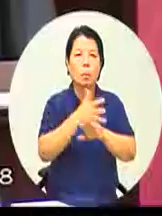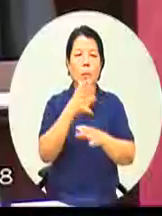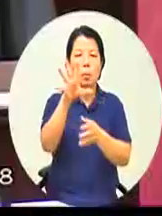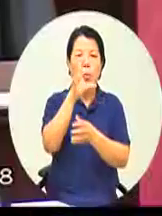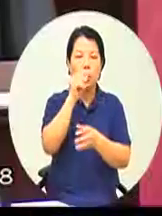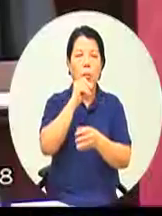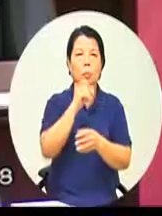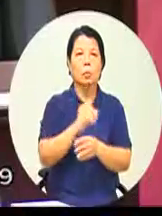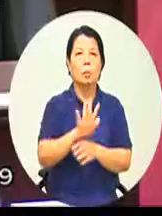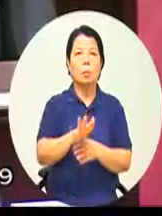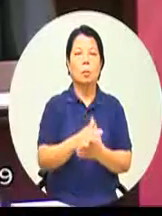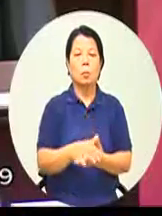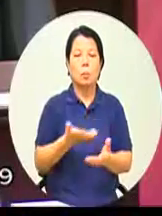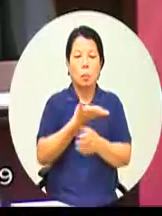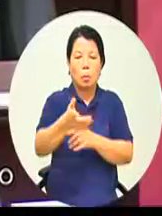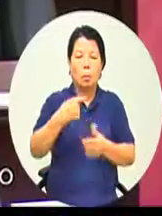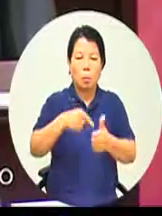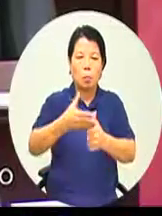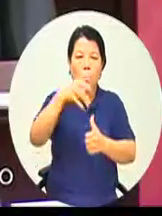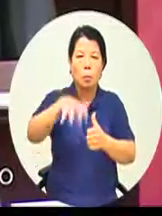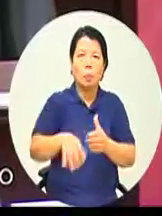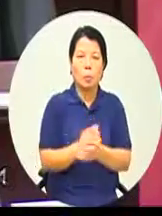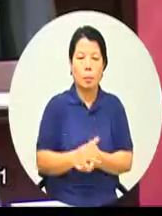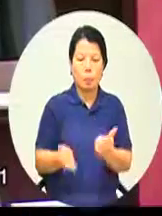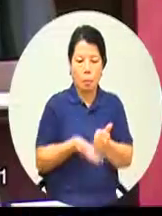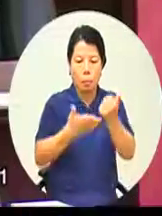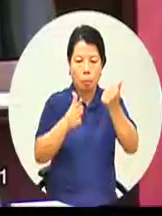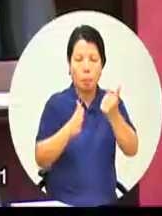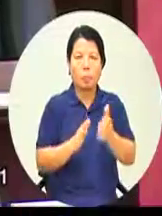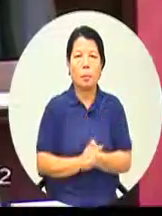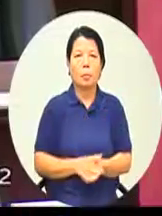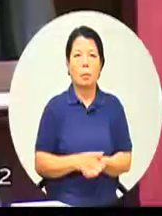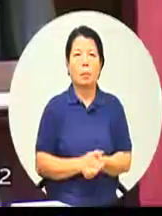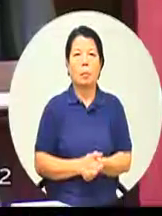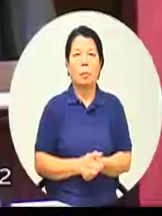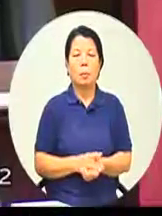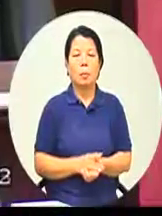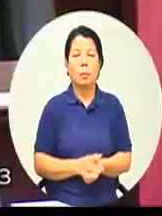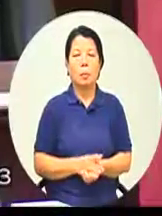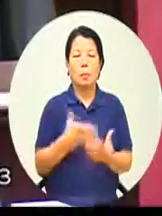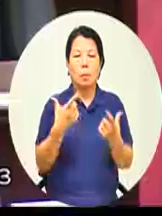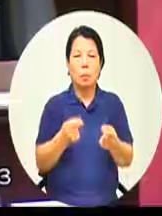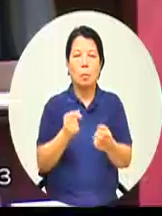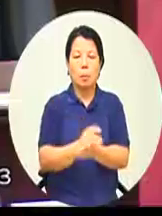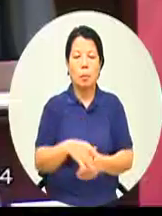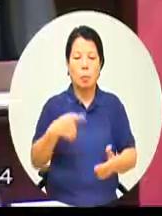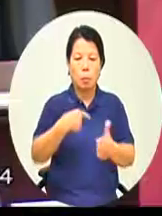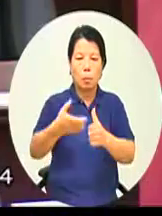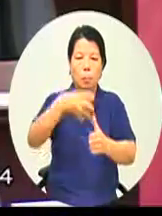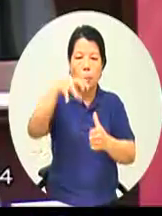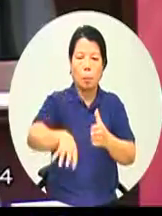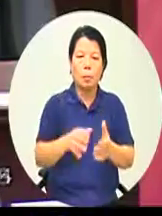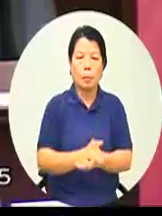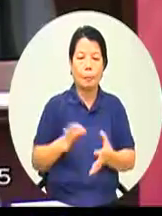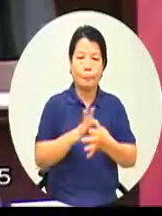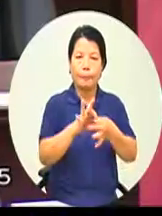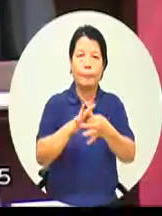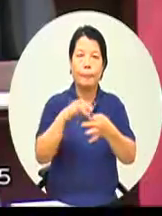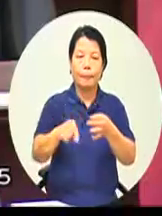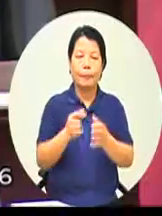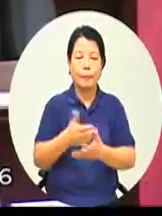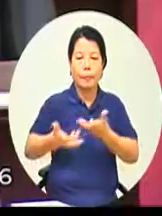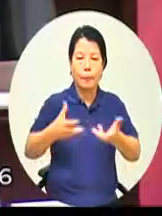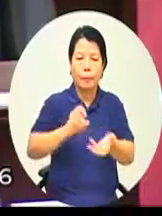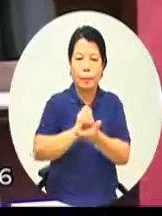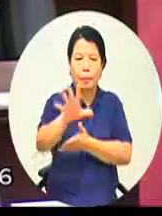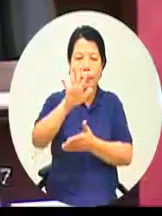哈，也要给予我们的教育局来做一些肯定。那同时呢，我在我们教育局的这个相关的业务报